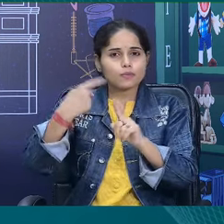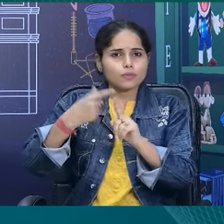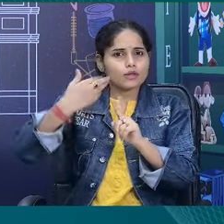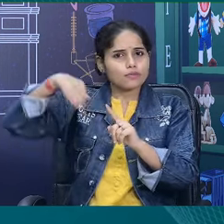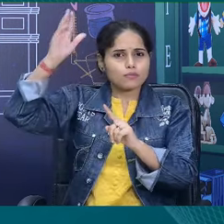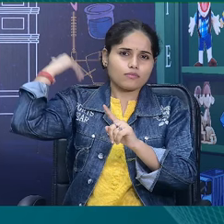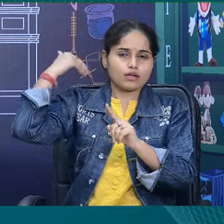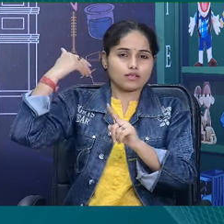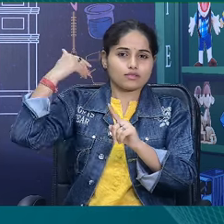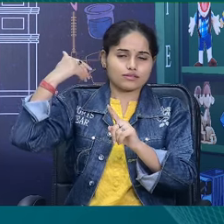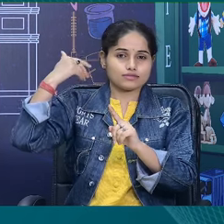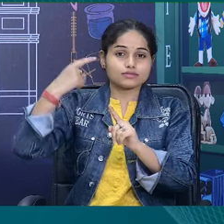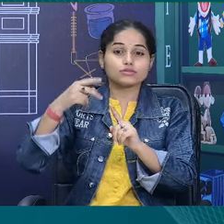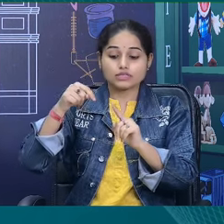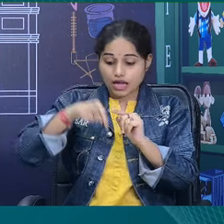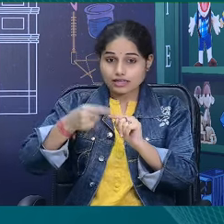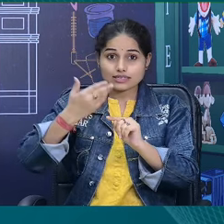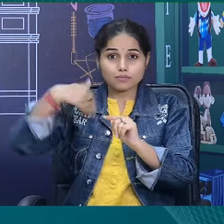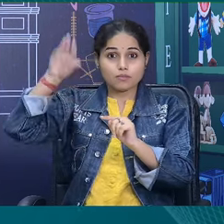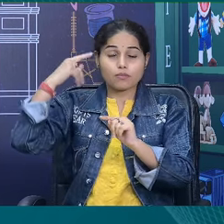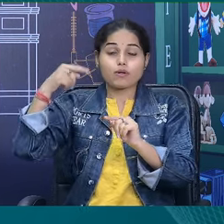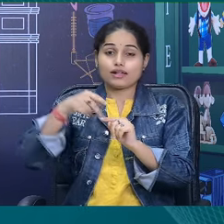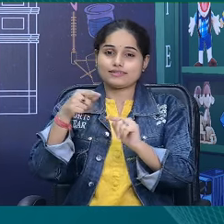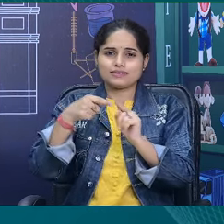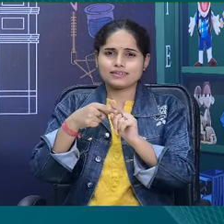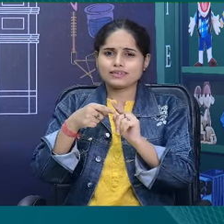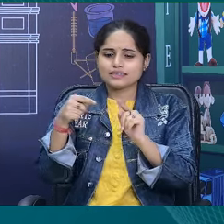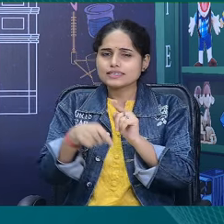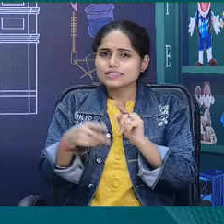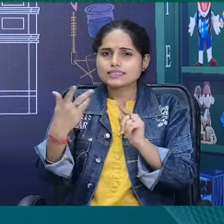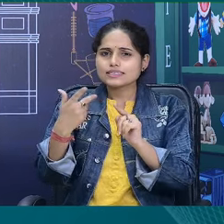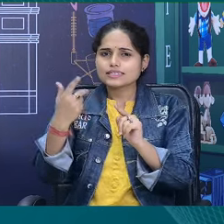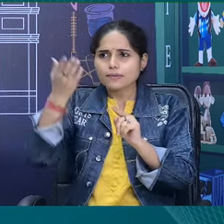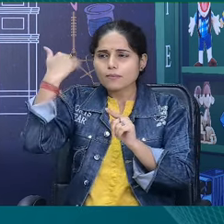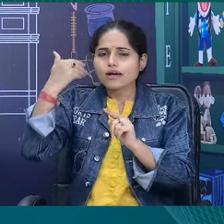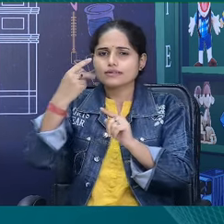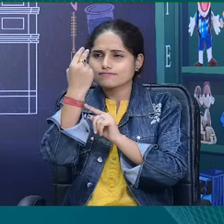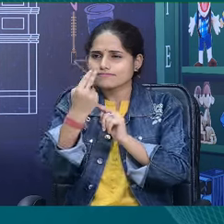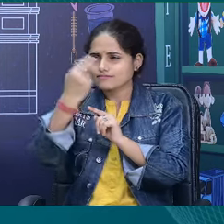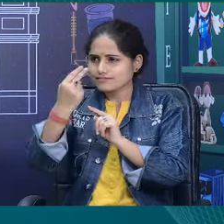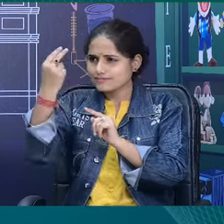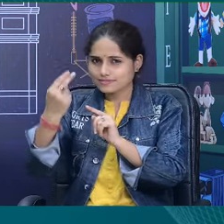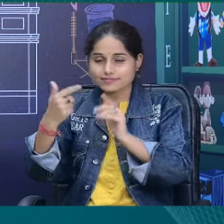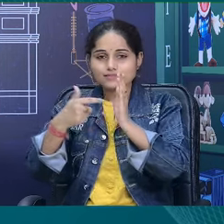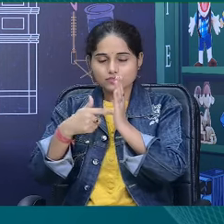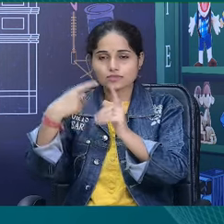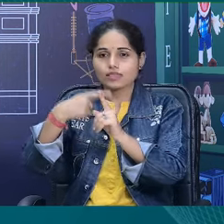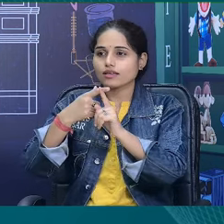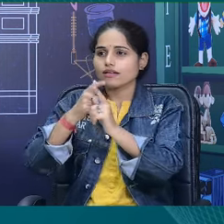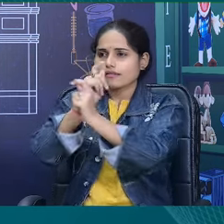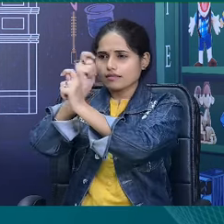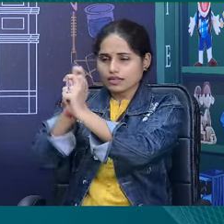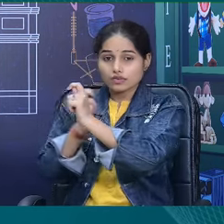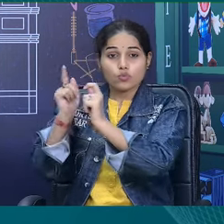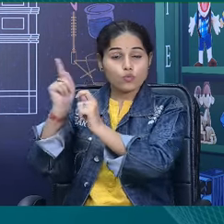वो पुराना है उसको प्राचीन हम कहते हैं तो वो जो समय की कलाएं हैं या कलाकृतियां हैं वो अपने समय की सामाजिक